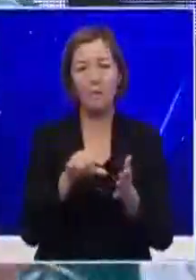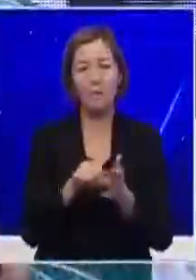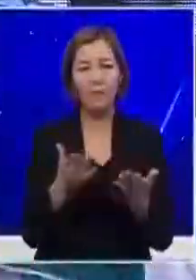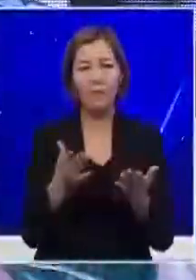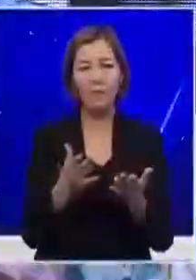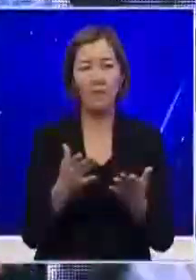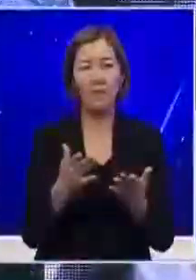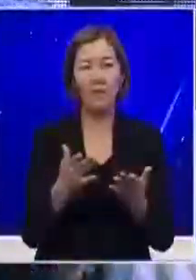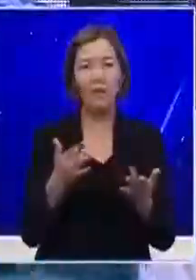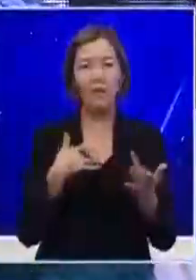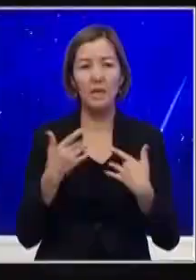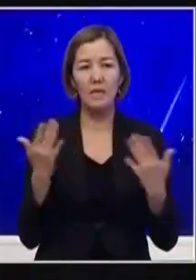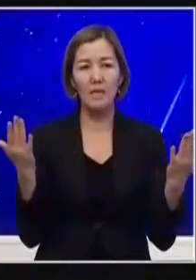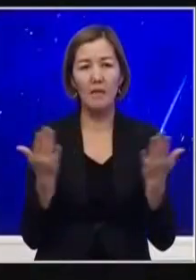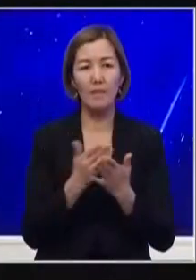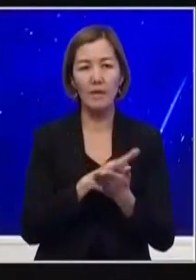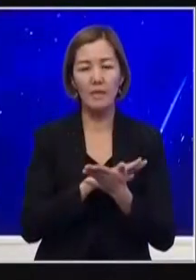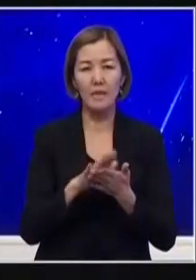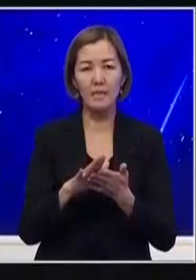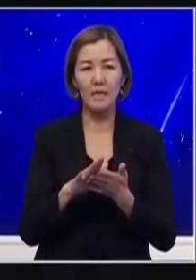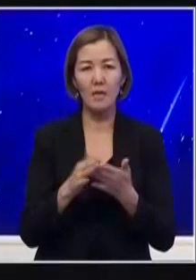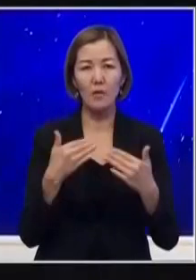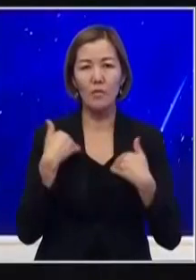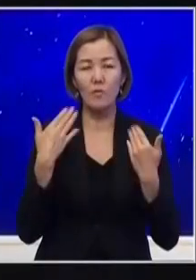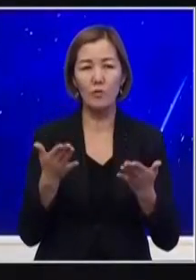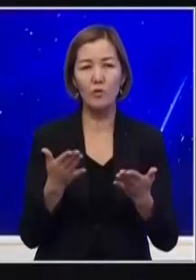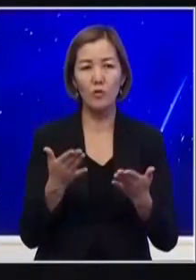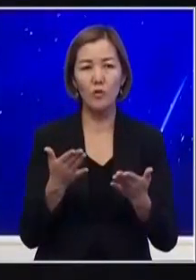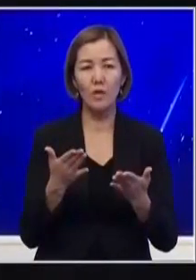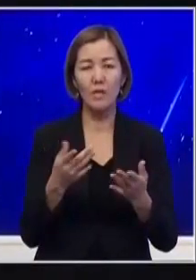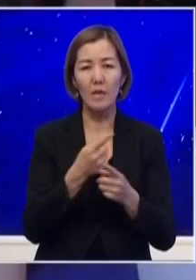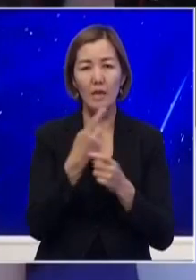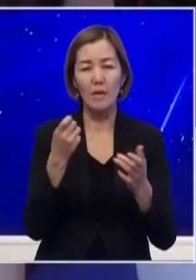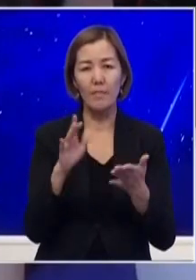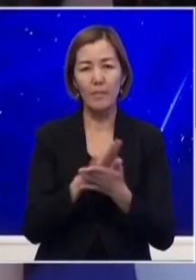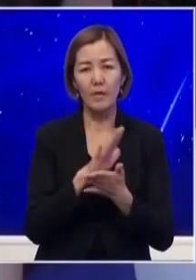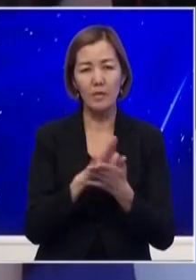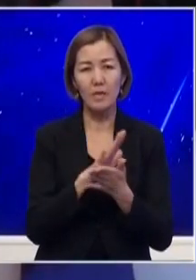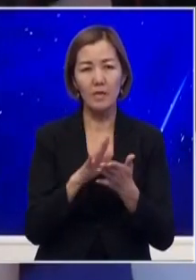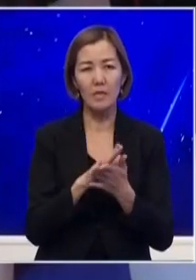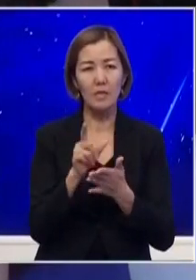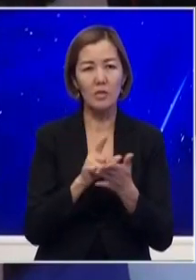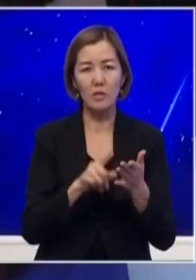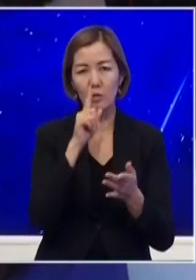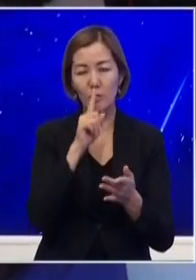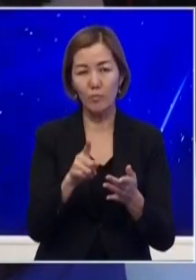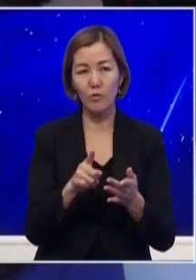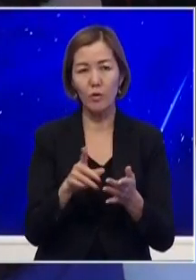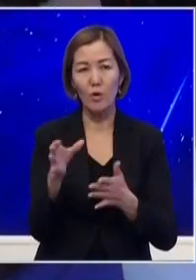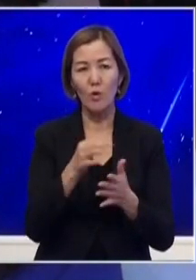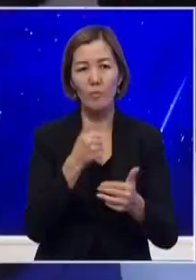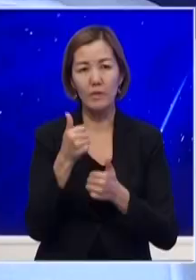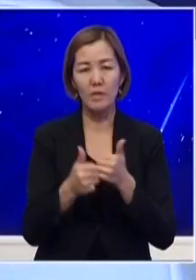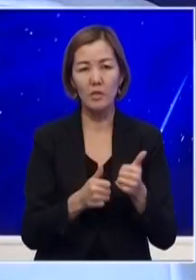қатысушылардың сахна мәдениетін сақтауы, тіл тазалығы және ұсынылған туындының баспасөз беттерінде жарияланбауы қадағаланды. Айта кетейік, облыстық